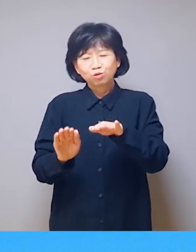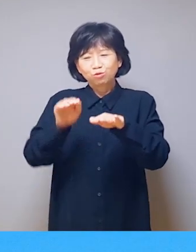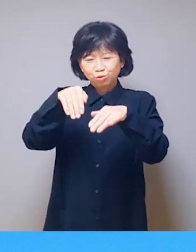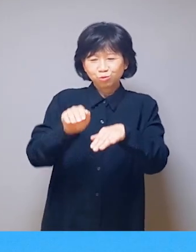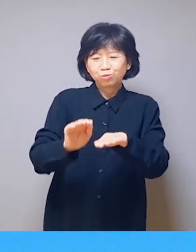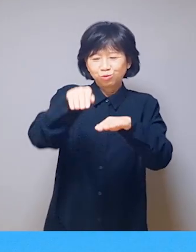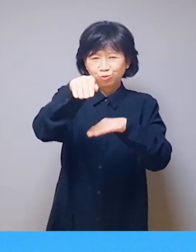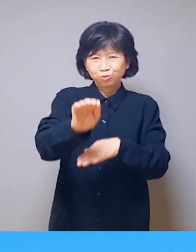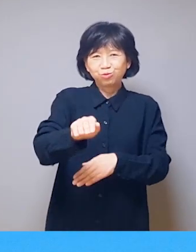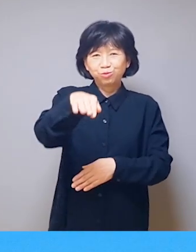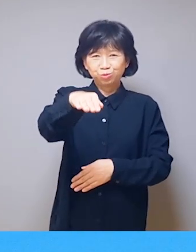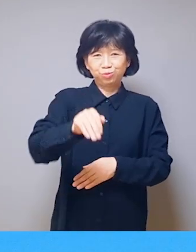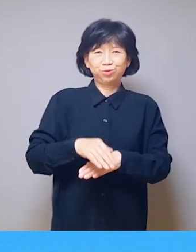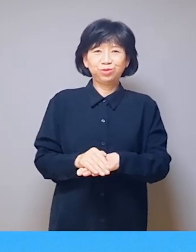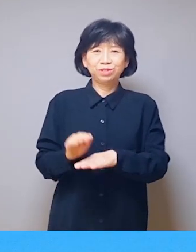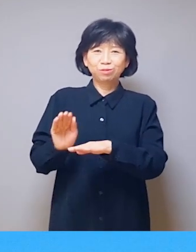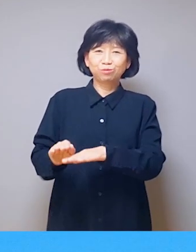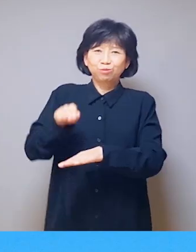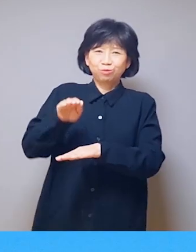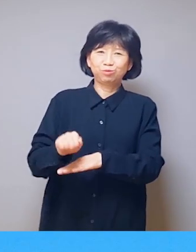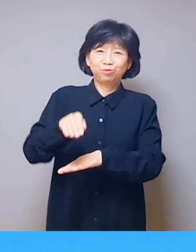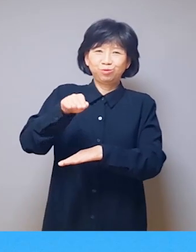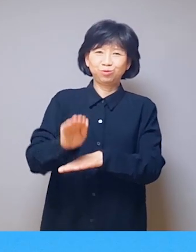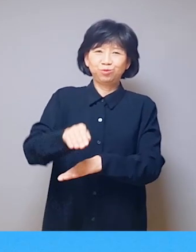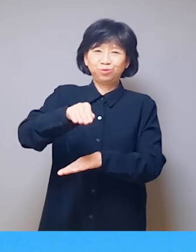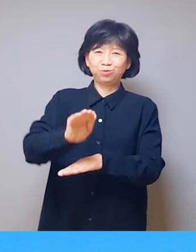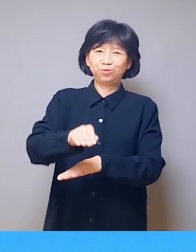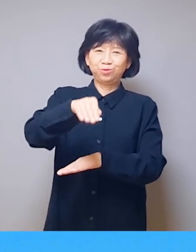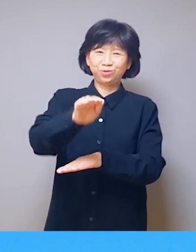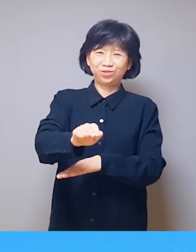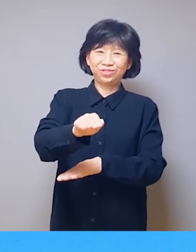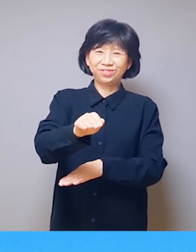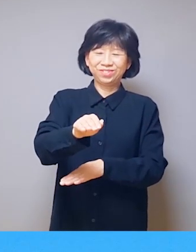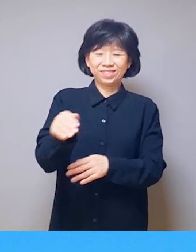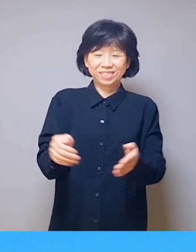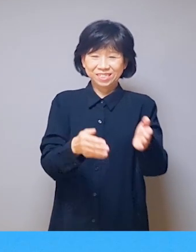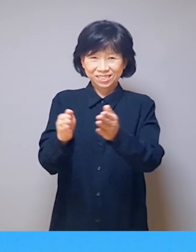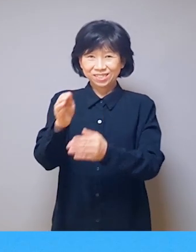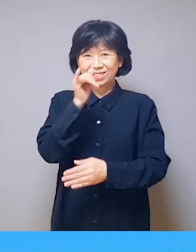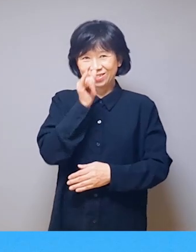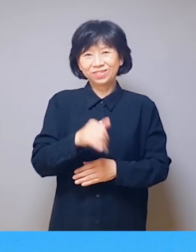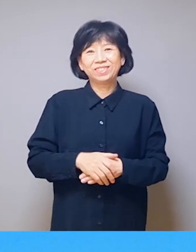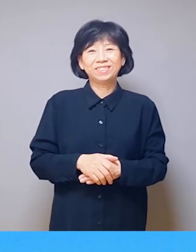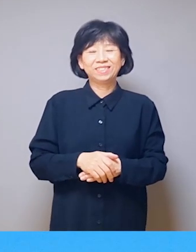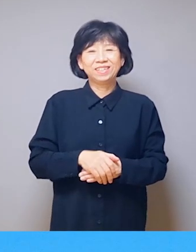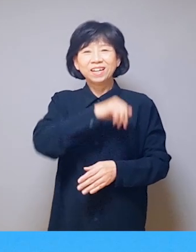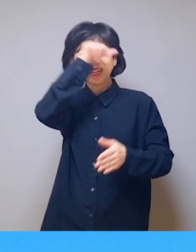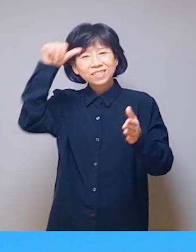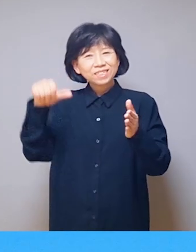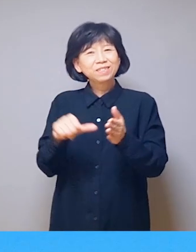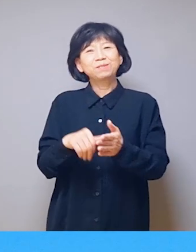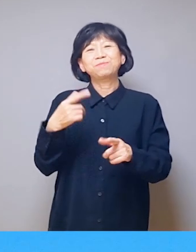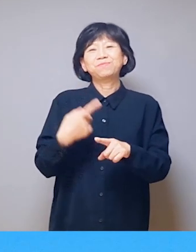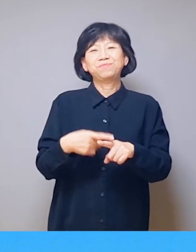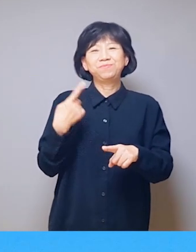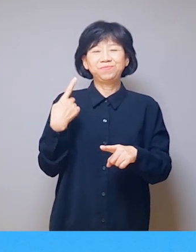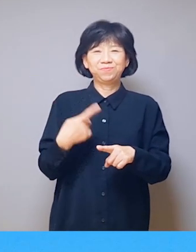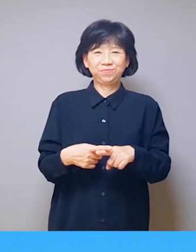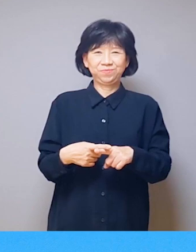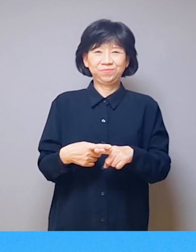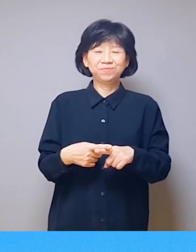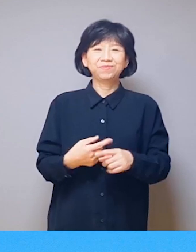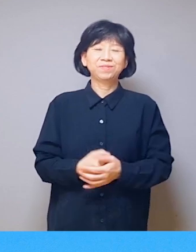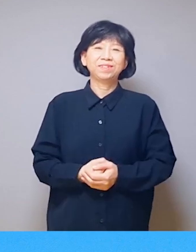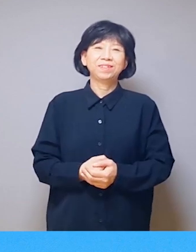이렇게 가면서 계속 뭐 이런 길도 있는 것 같아요. 우리 인생길도